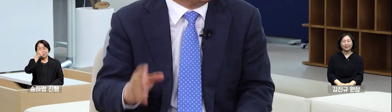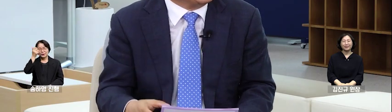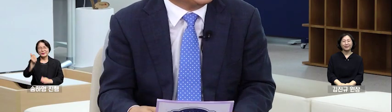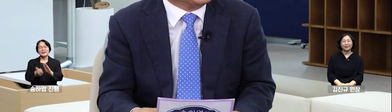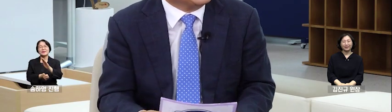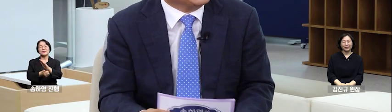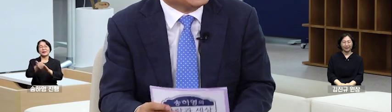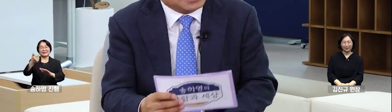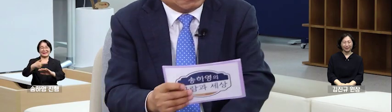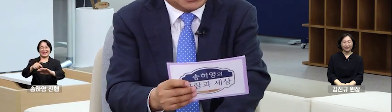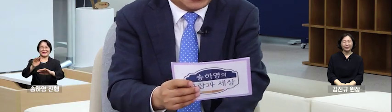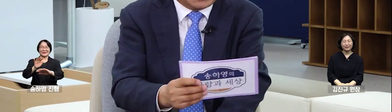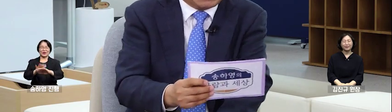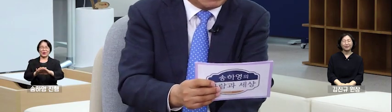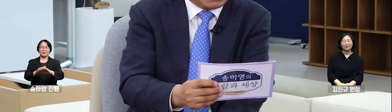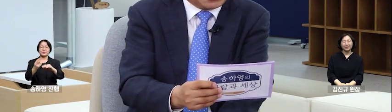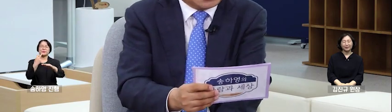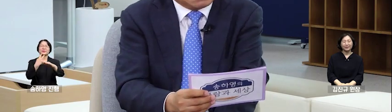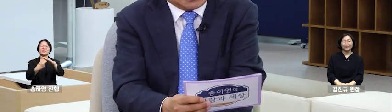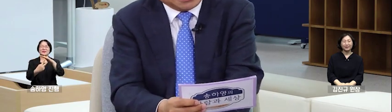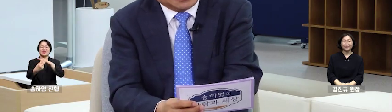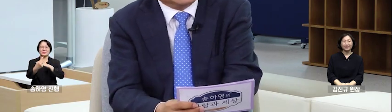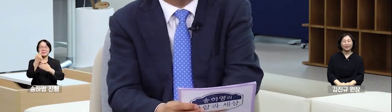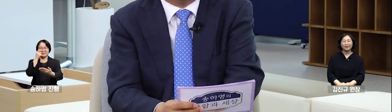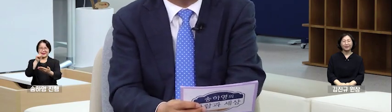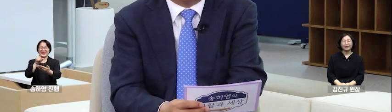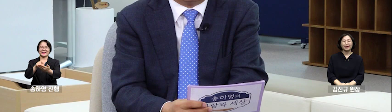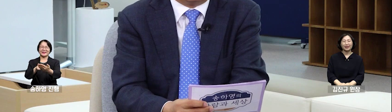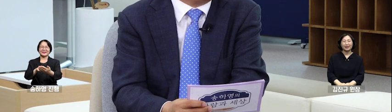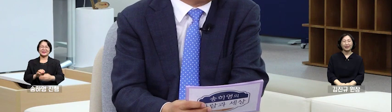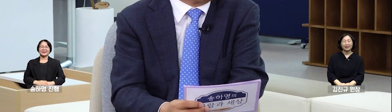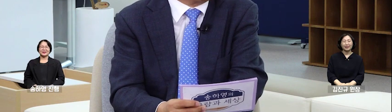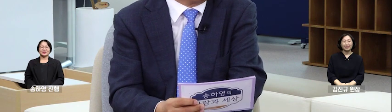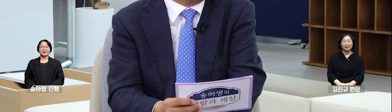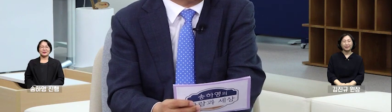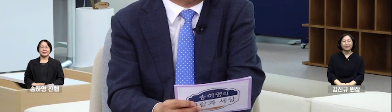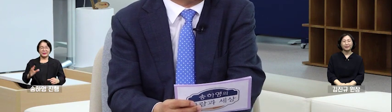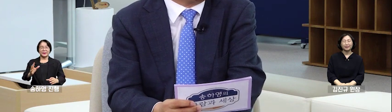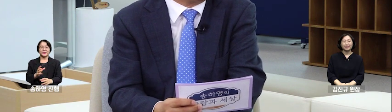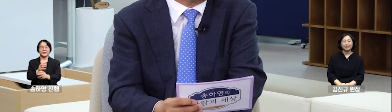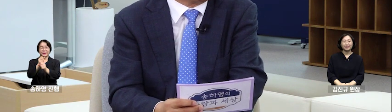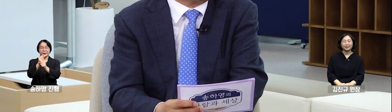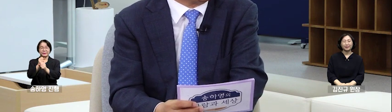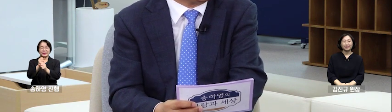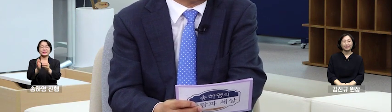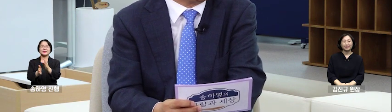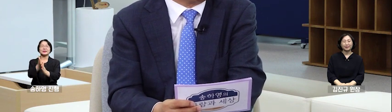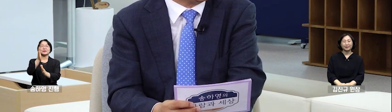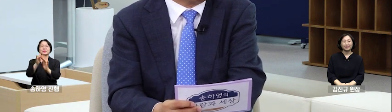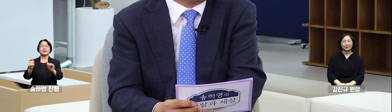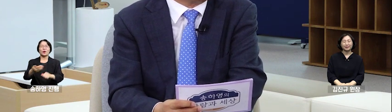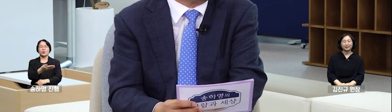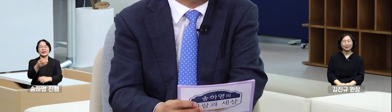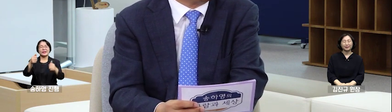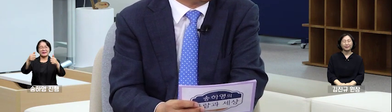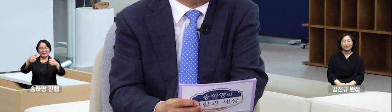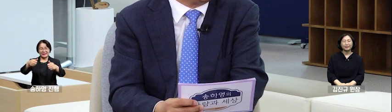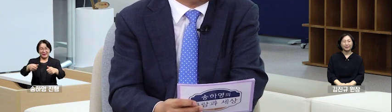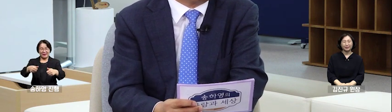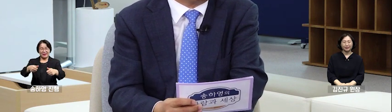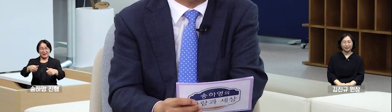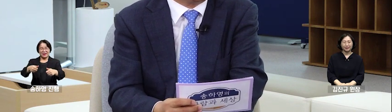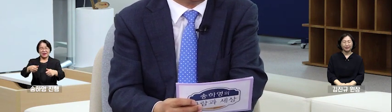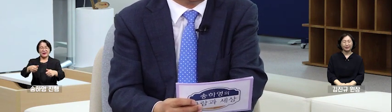있는 대전에 대한 이런 비전을 좀 보고 갖습니다 아 이제 마무리 하면서 왜 시청도 여러분들께 혼자 인사말씀